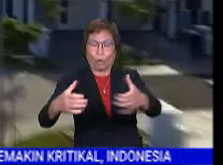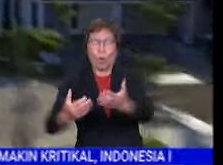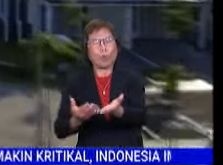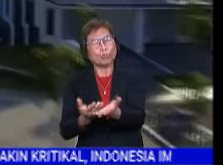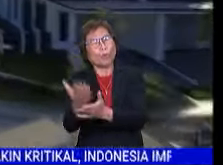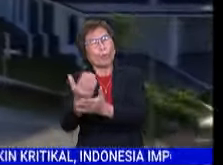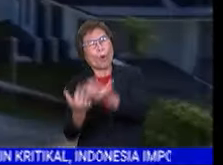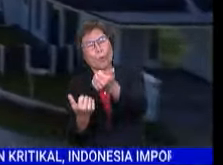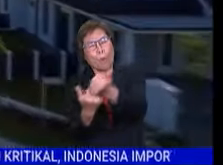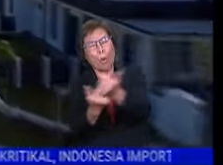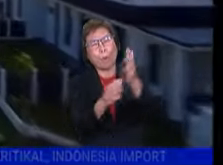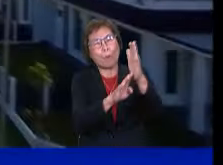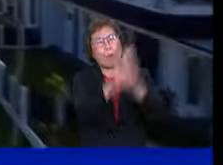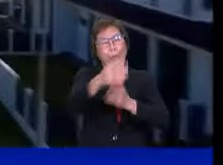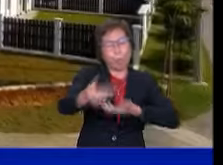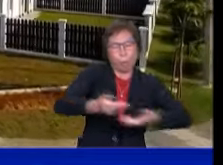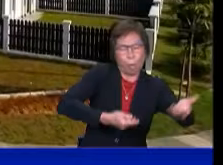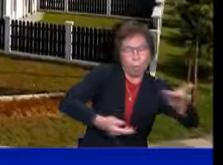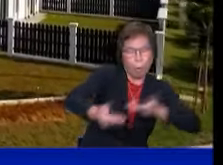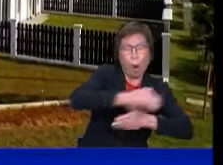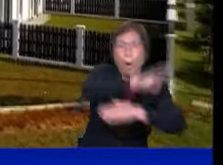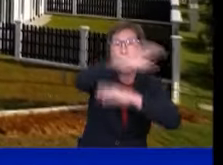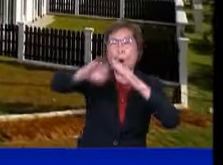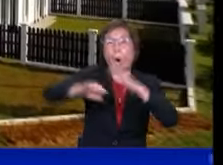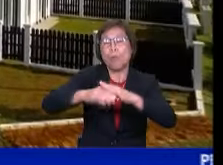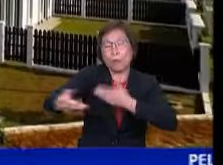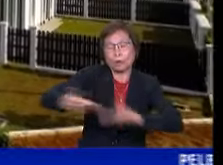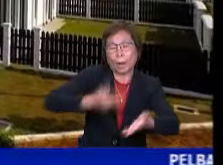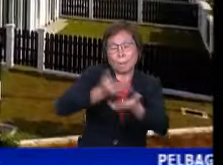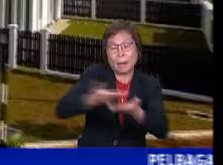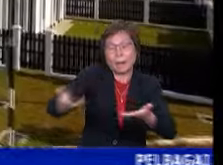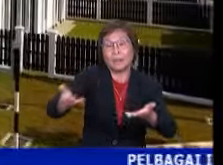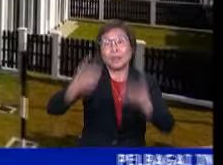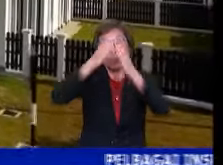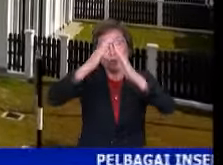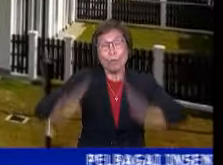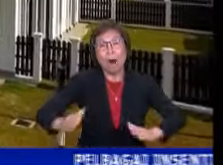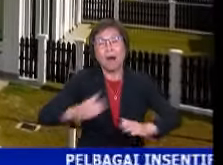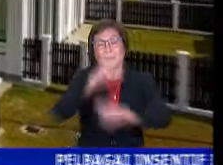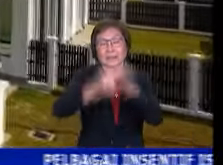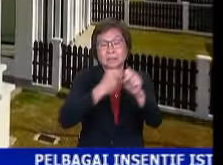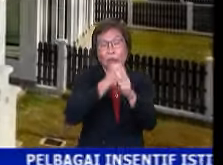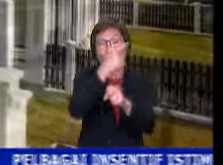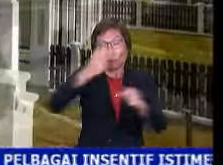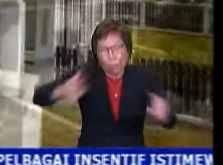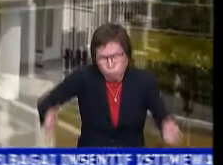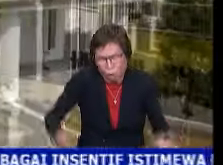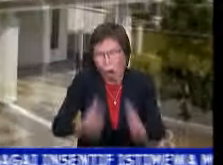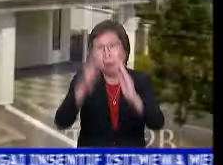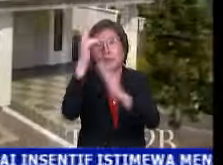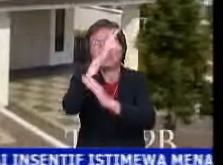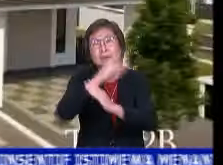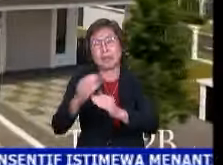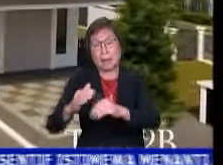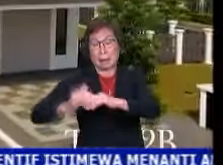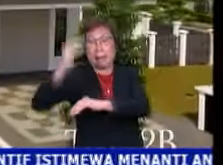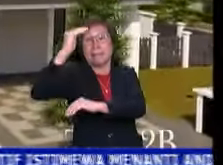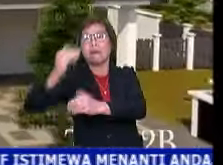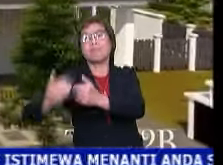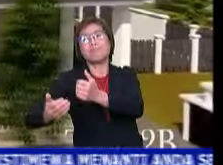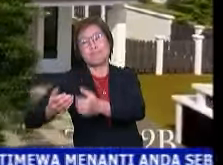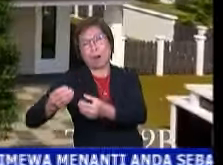menyumbang kepada pertumbuhan transaksi keseluruhan tahun ini disokong dasar rangsangan kerajaan dan lebihan simpanan.